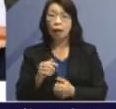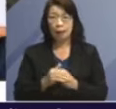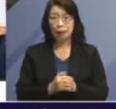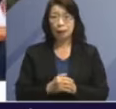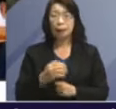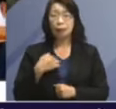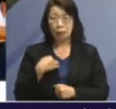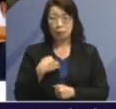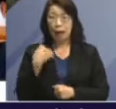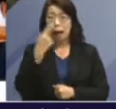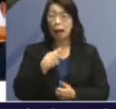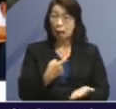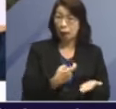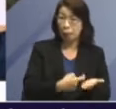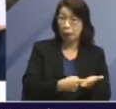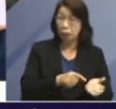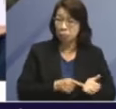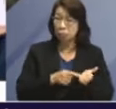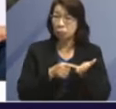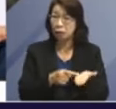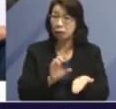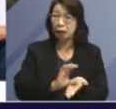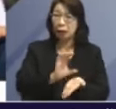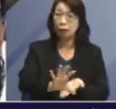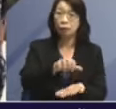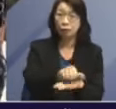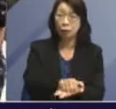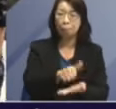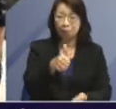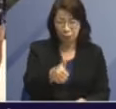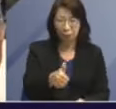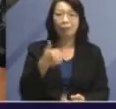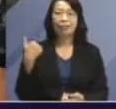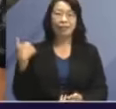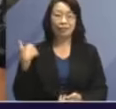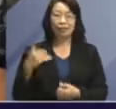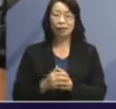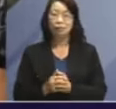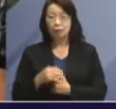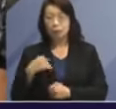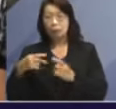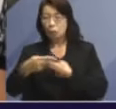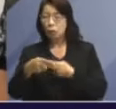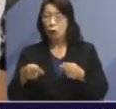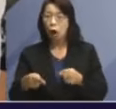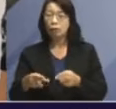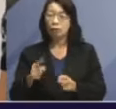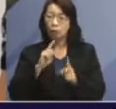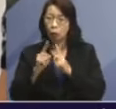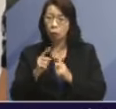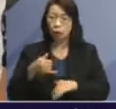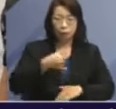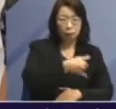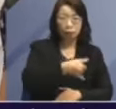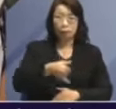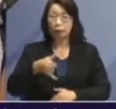ารถยื่นประกันออนไลน์ได้นะครับนี่ก็เป็นนโยบายของท่านประธานศาลฎีกาท่านปัจจุบันท่านต้องการคุ้มครองสิทธิเ